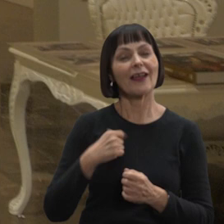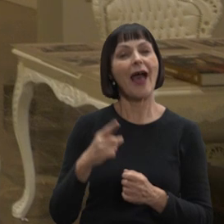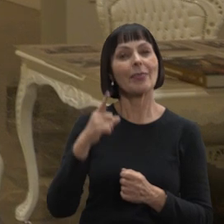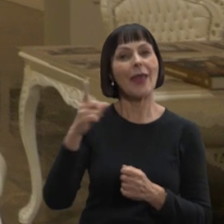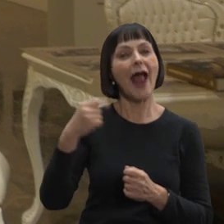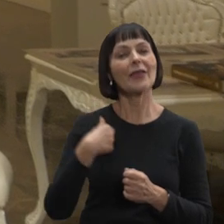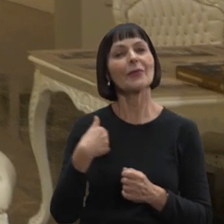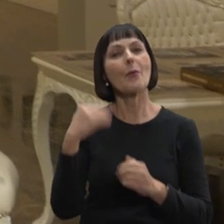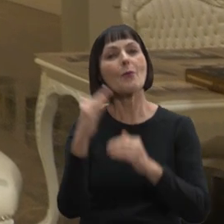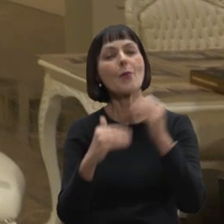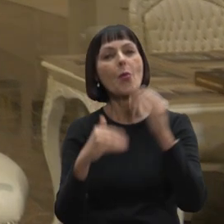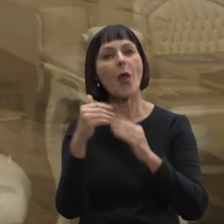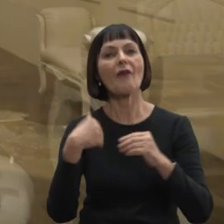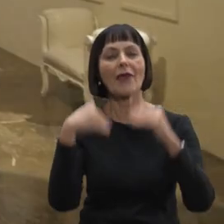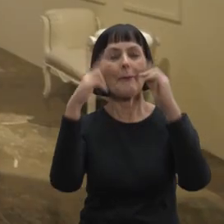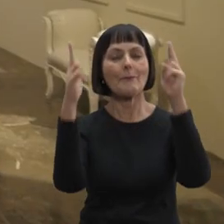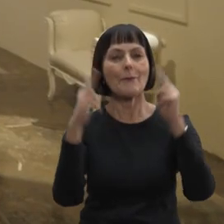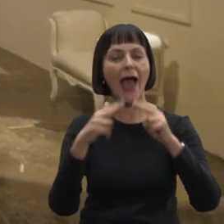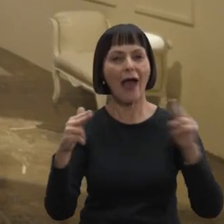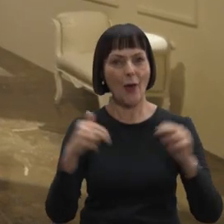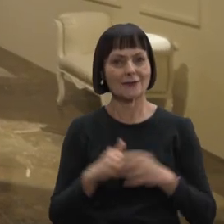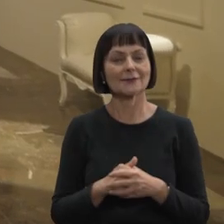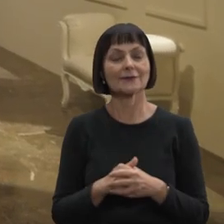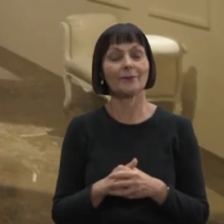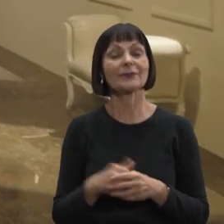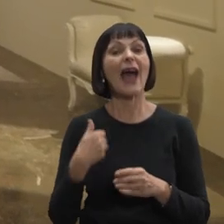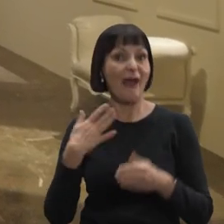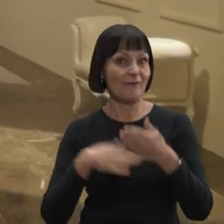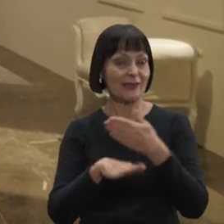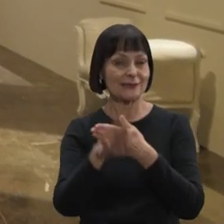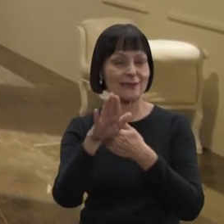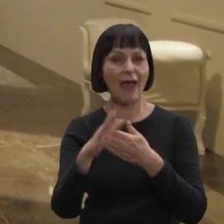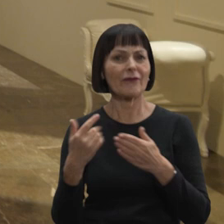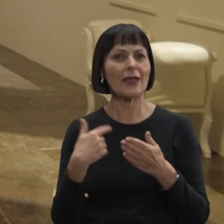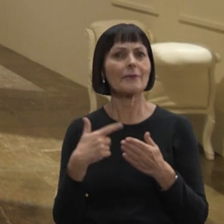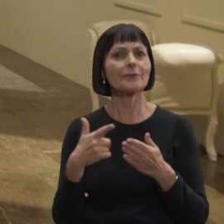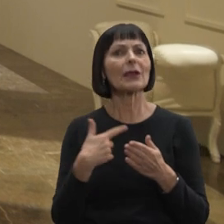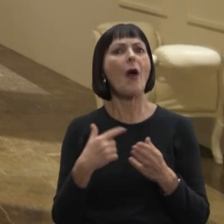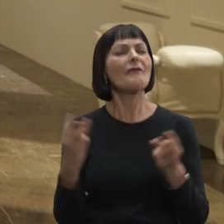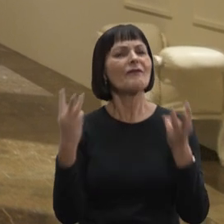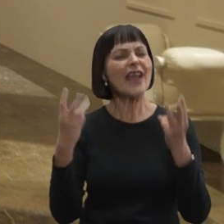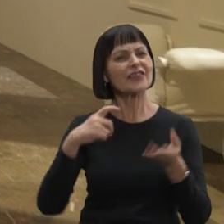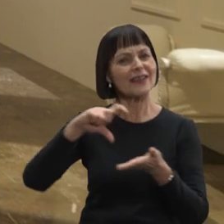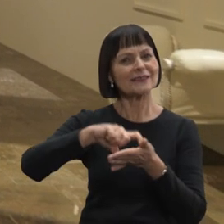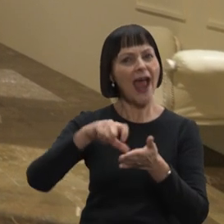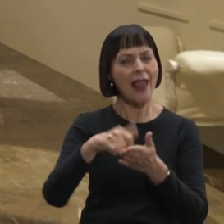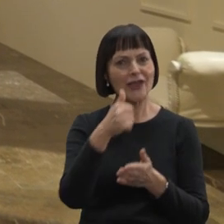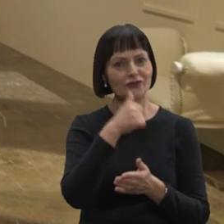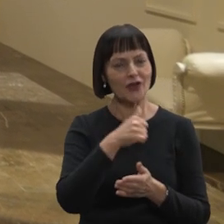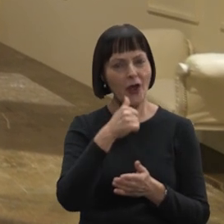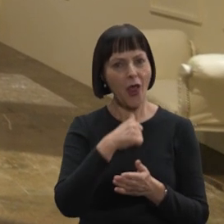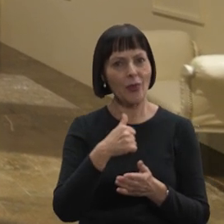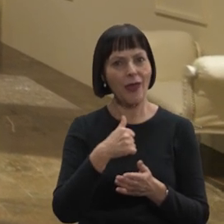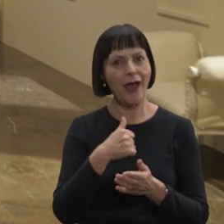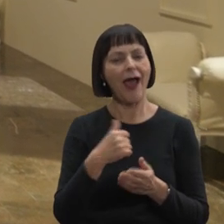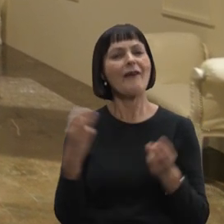na rewitalizację Pałacu Podhoreckiego. Na naszej wystawie, z uwagi na duże znaczenie sali zielonej, zarówno